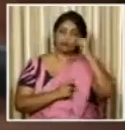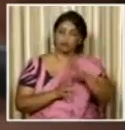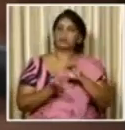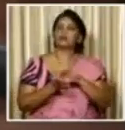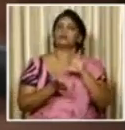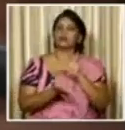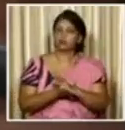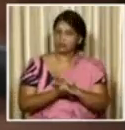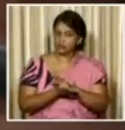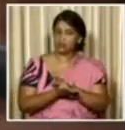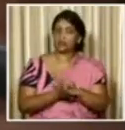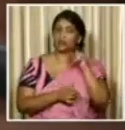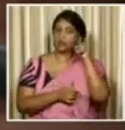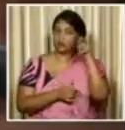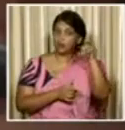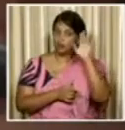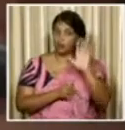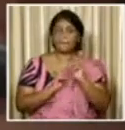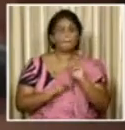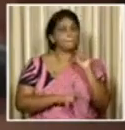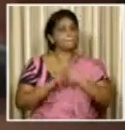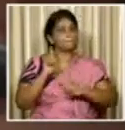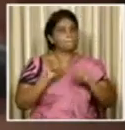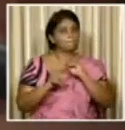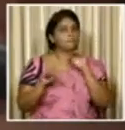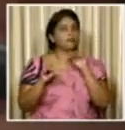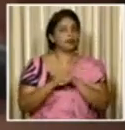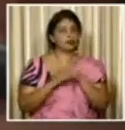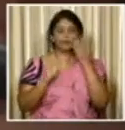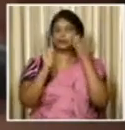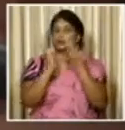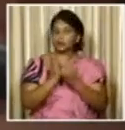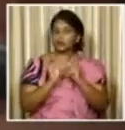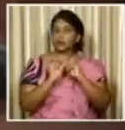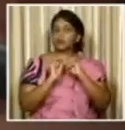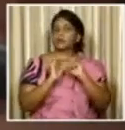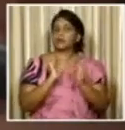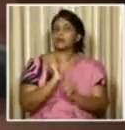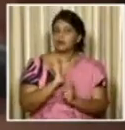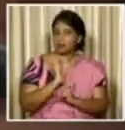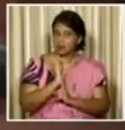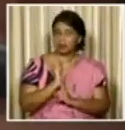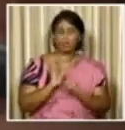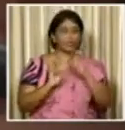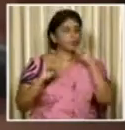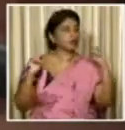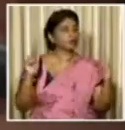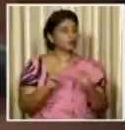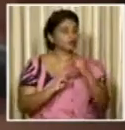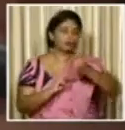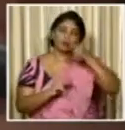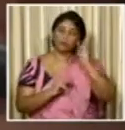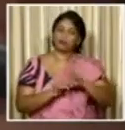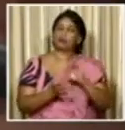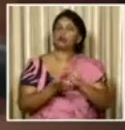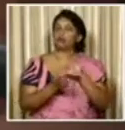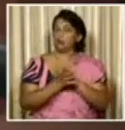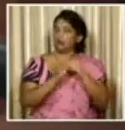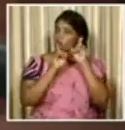ni. Obagi parlimen itu sabagar berdiripat kereta mana ketumpat, sesta dikarne tindu anu